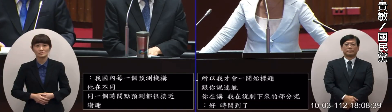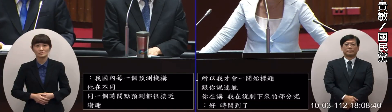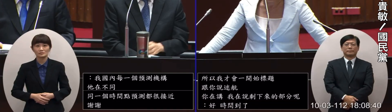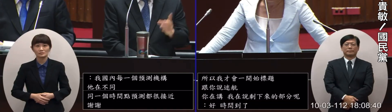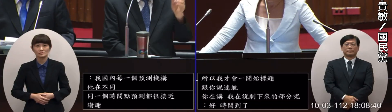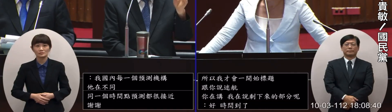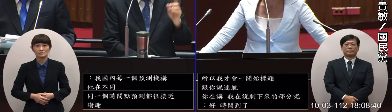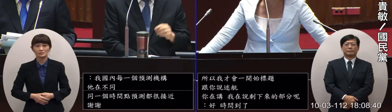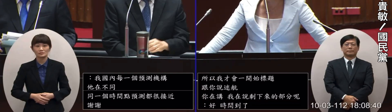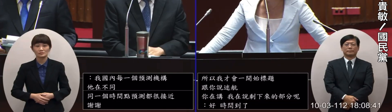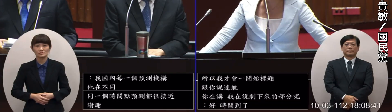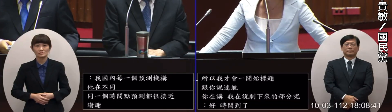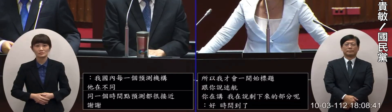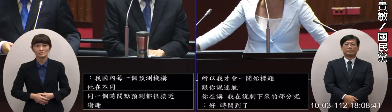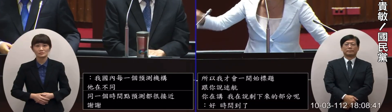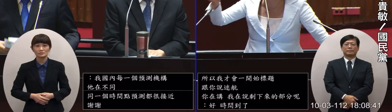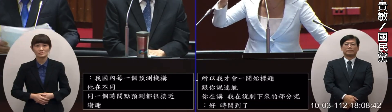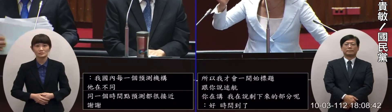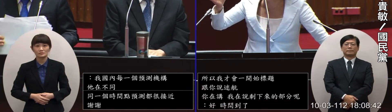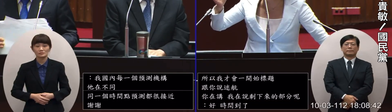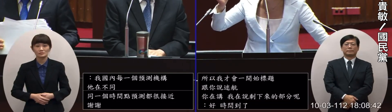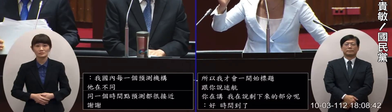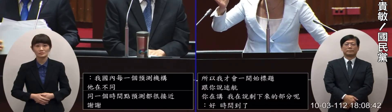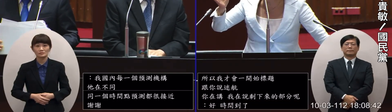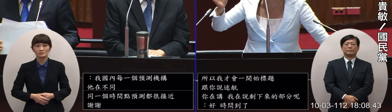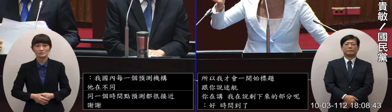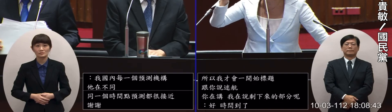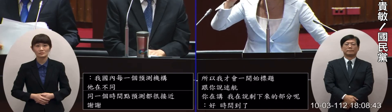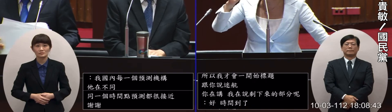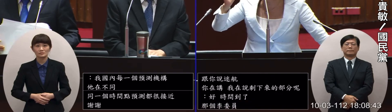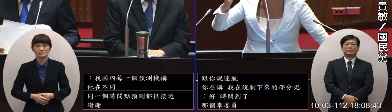那个李委员，我都有控制你的时间。